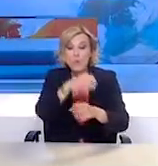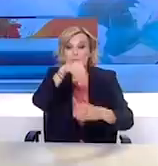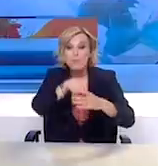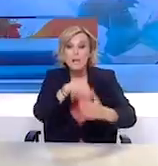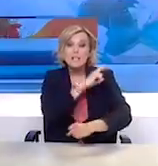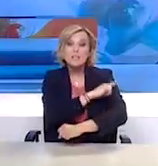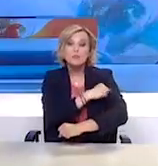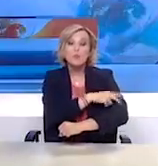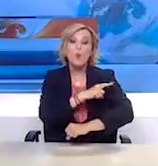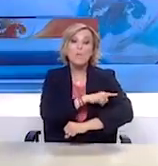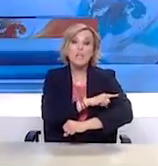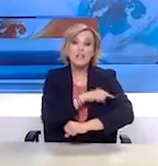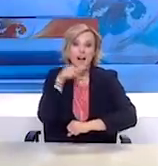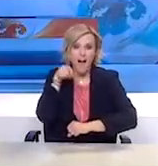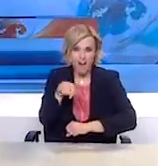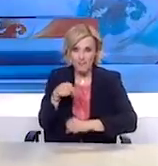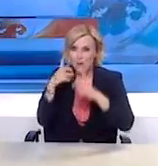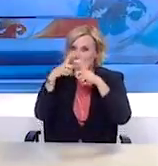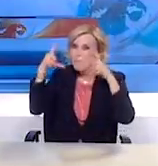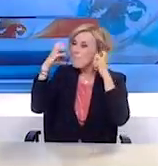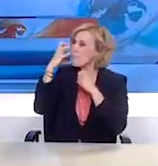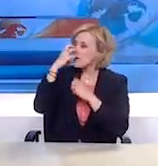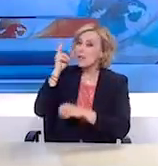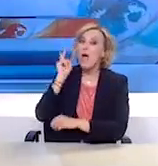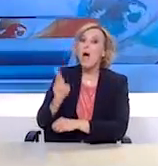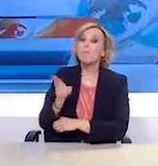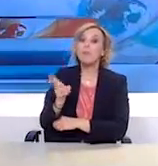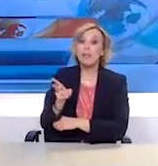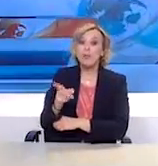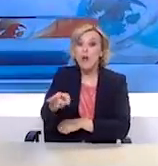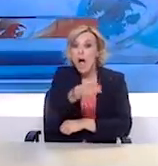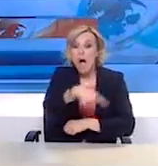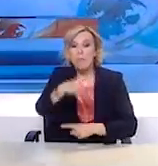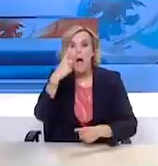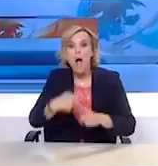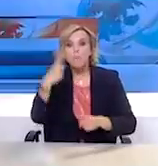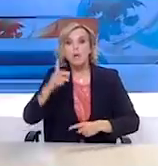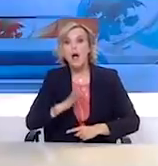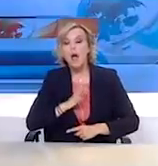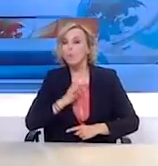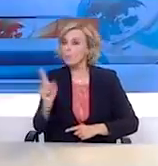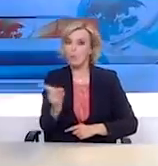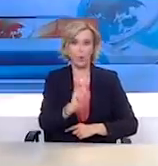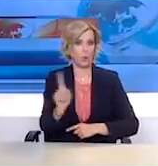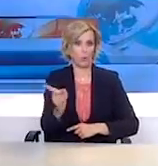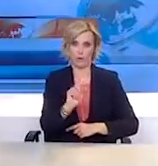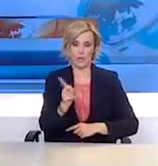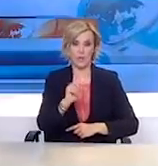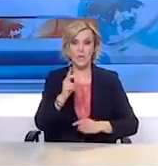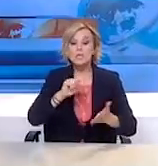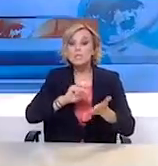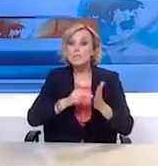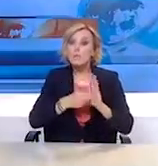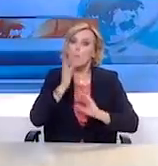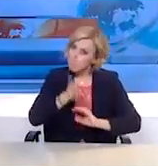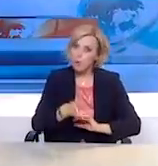επικίνδυνες όταν χρησιμοποιούνται από ανθρώπους που ανήκουν στο γενικό κοινό. Μπορούν να